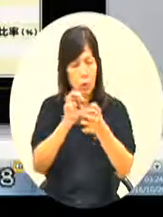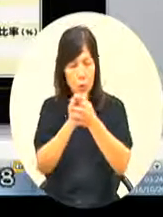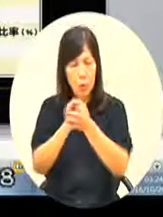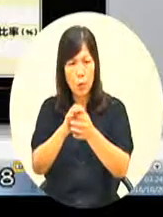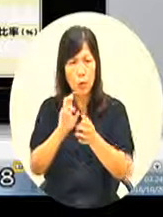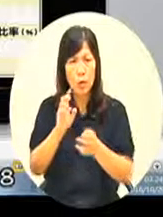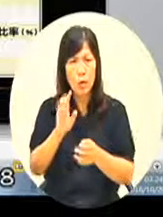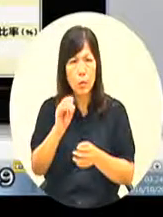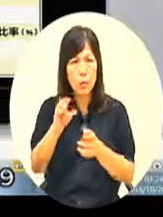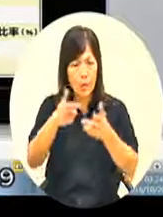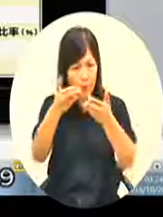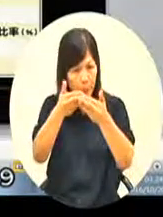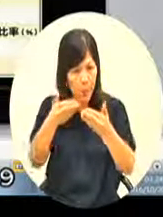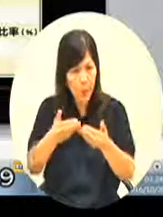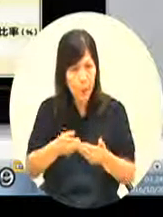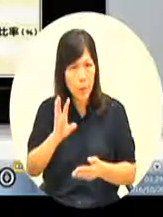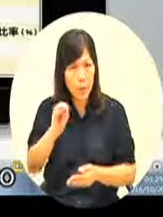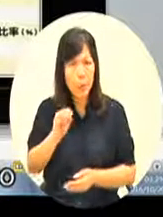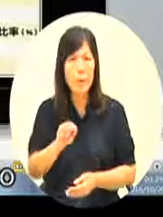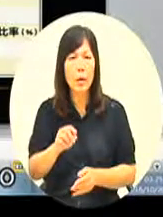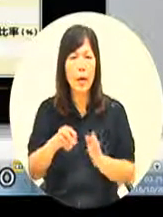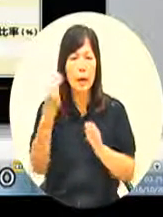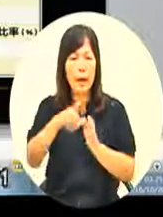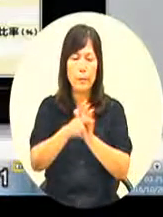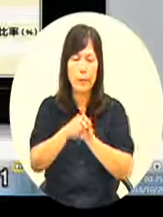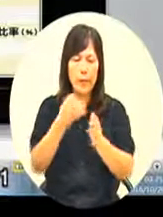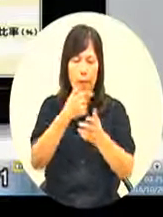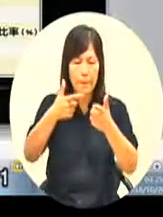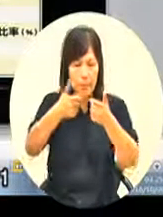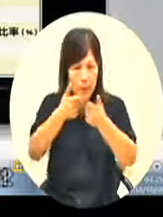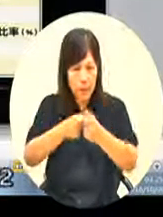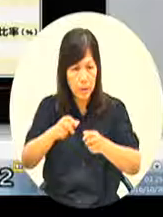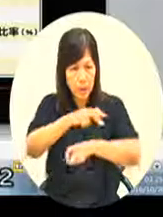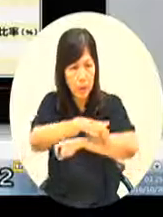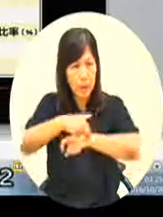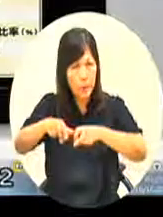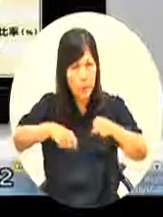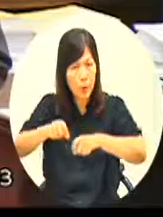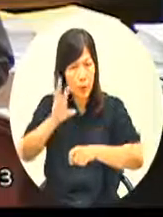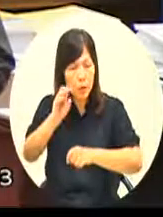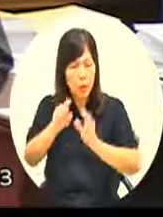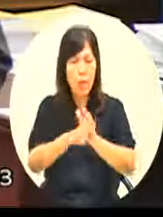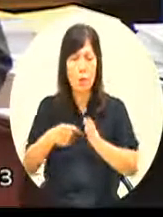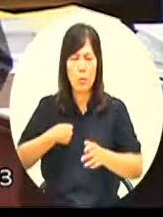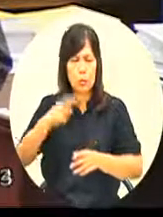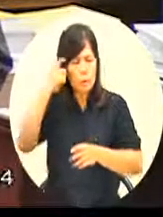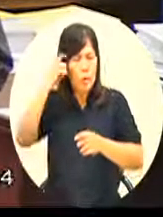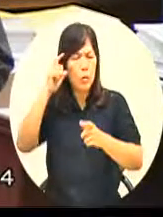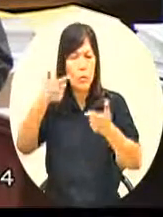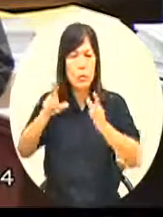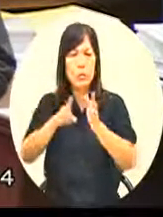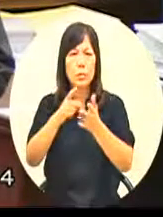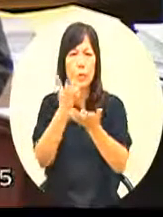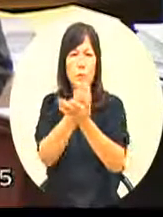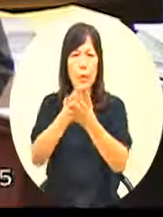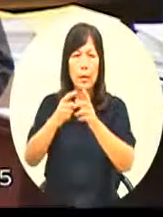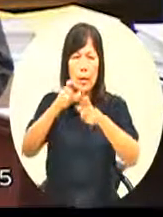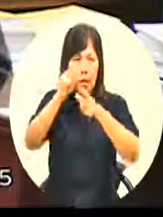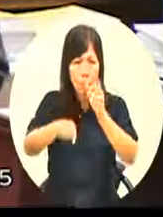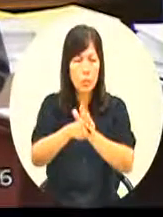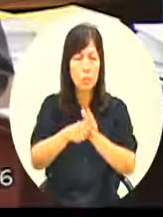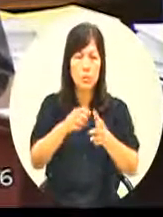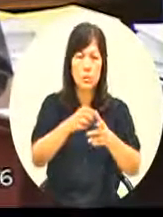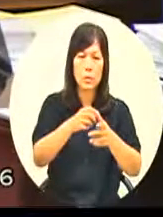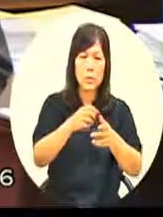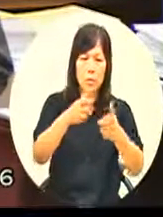些配套跟接应的方案，并不是说我认为并不是说任何一个的公司或企业就可